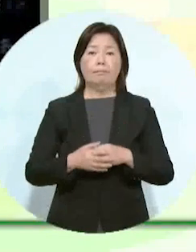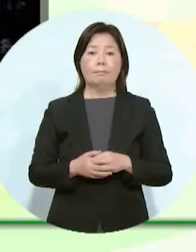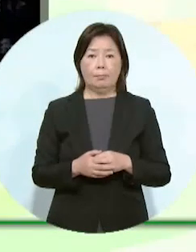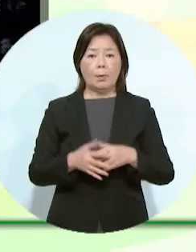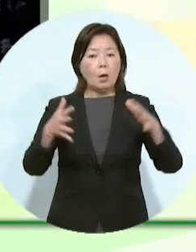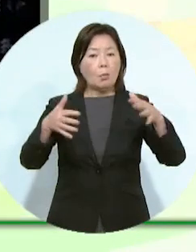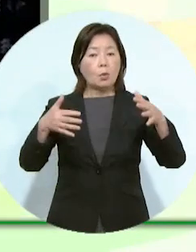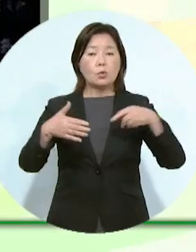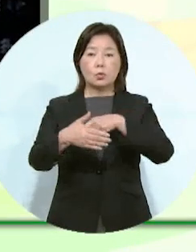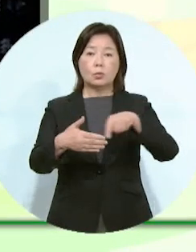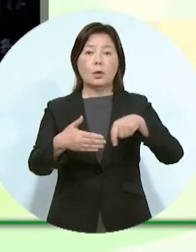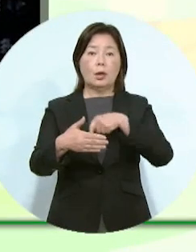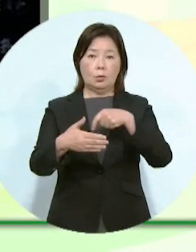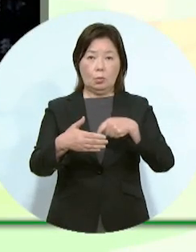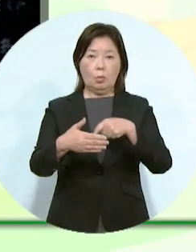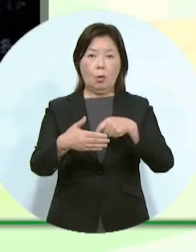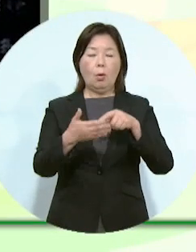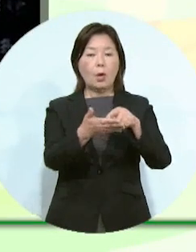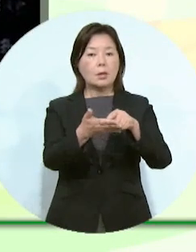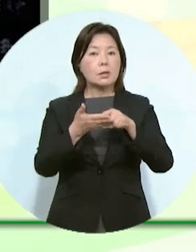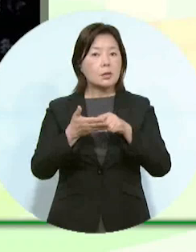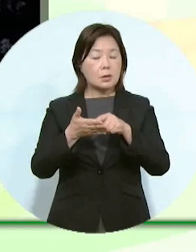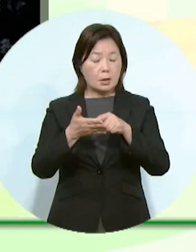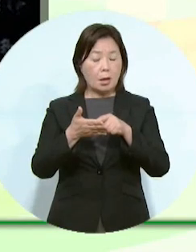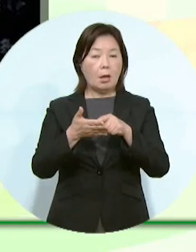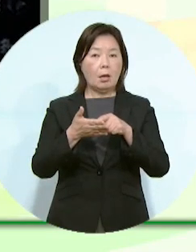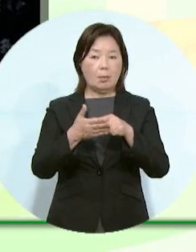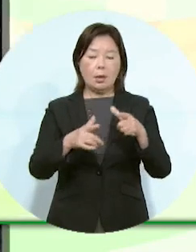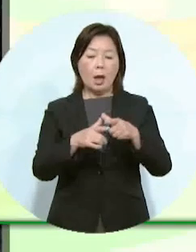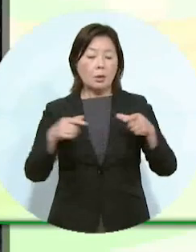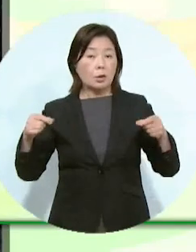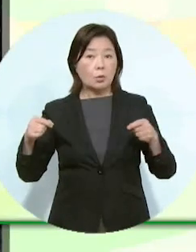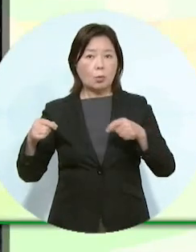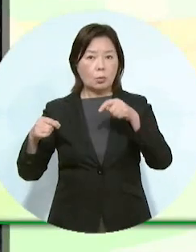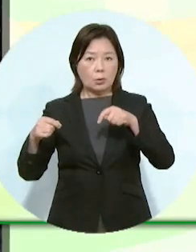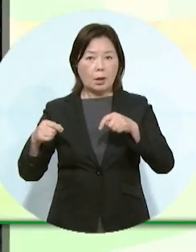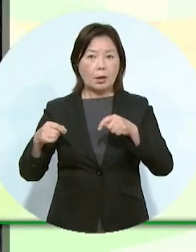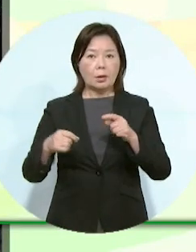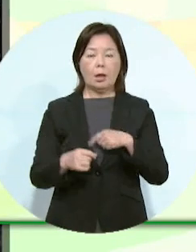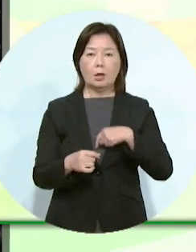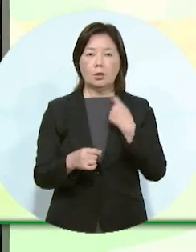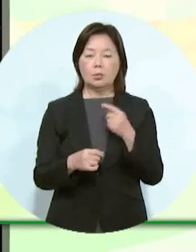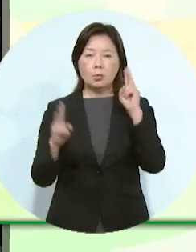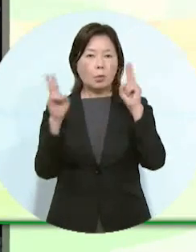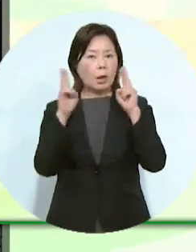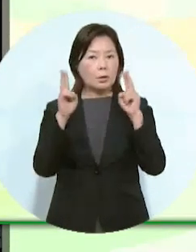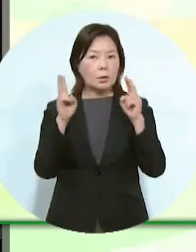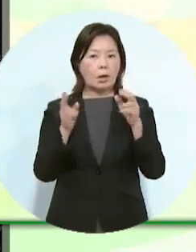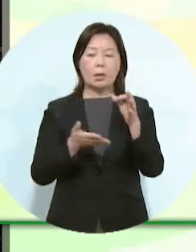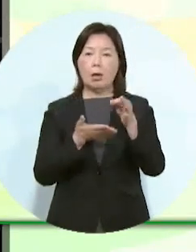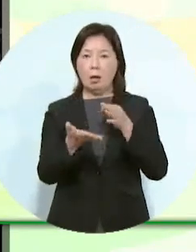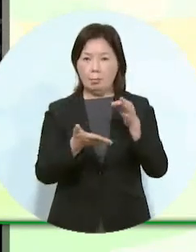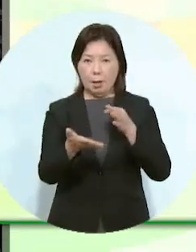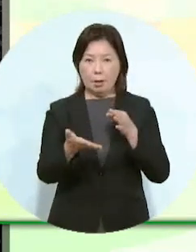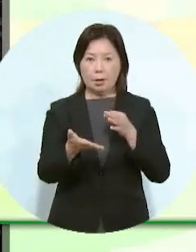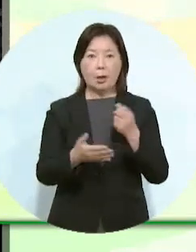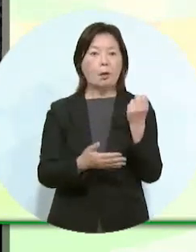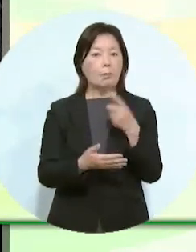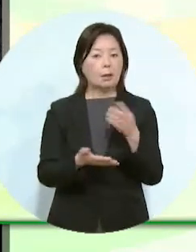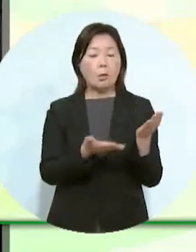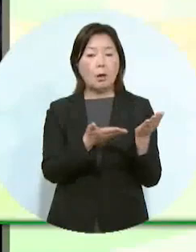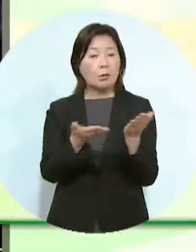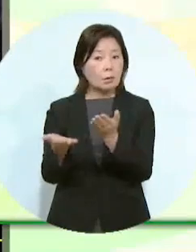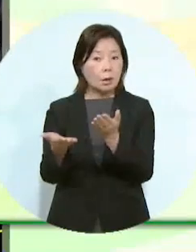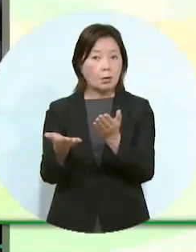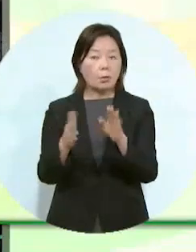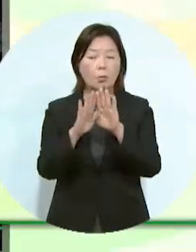募集しているのは申請受付までに国内において自社名義で販売または提供を開